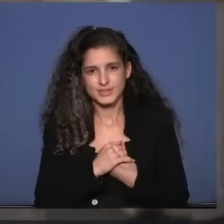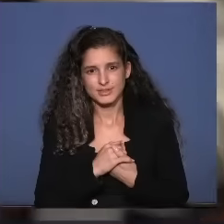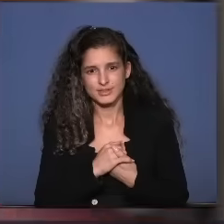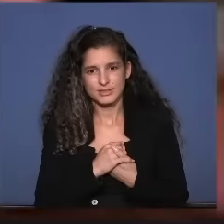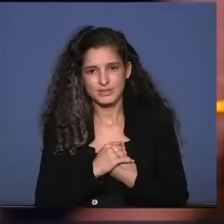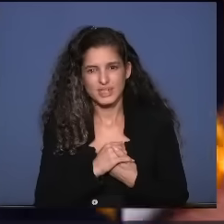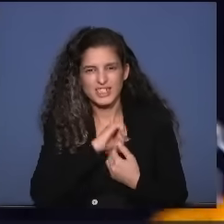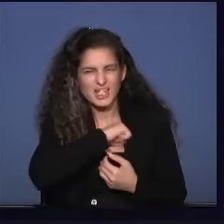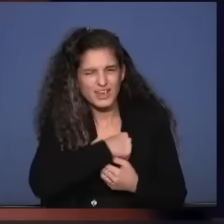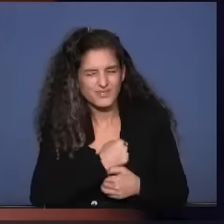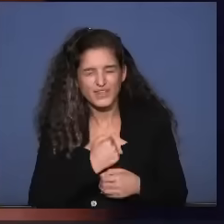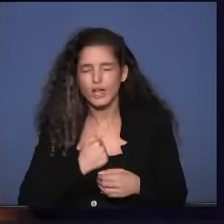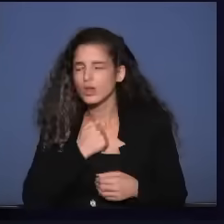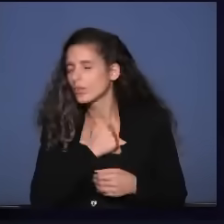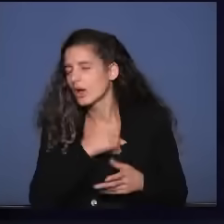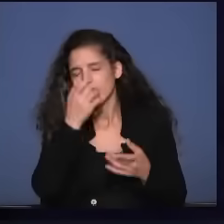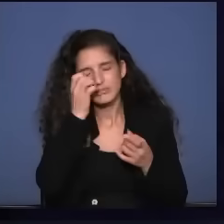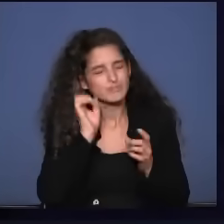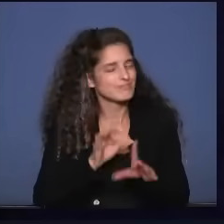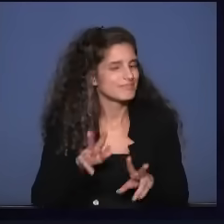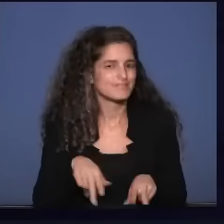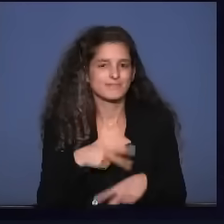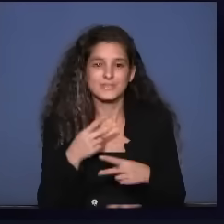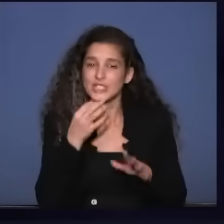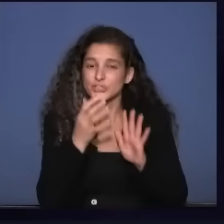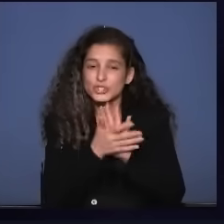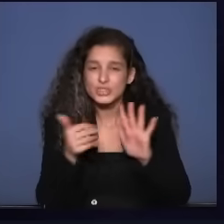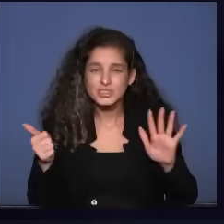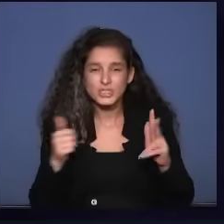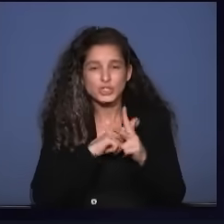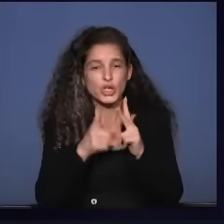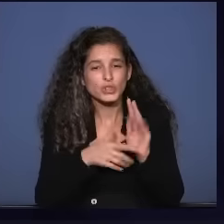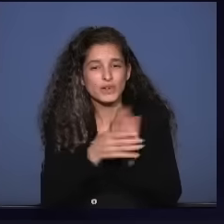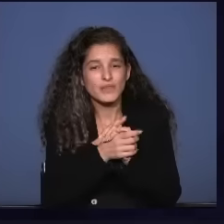הכאב והגעגוע לא מרפים בגיל 16, לאבד